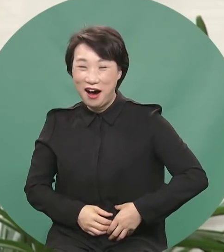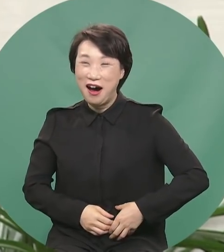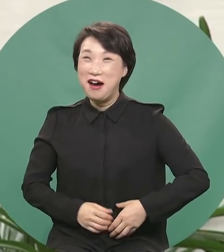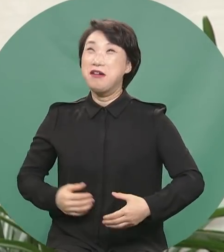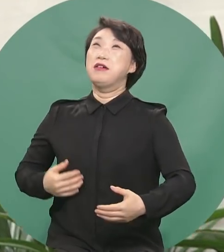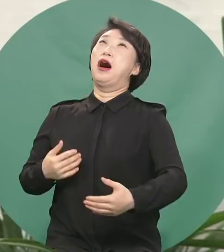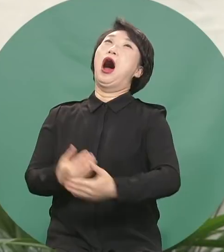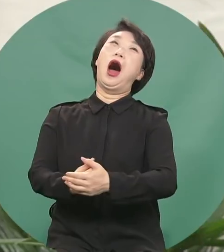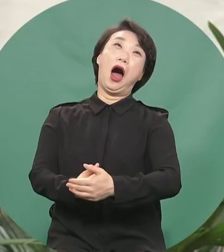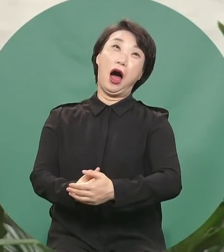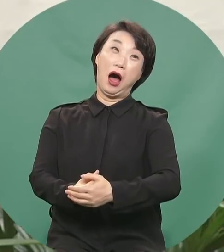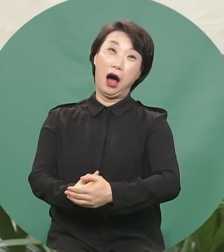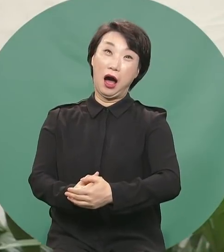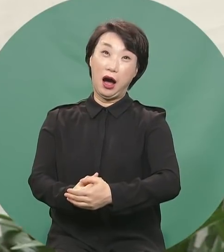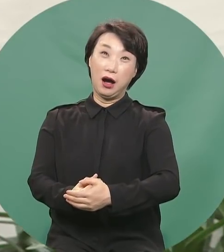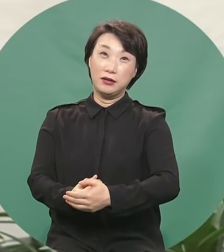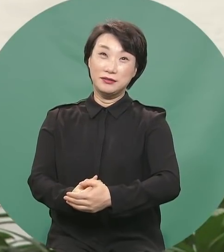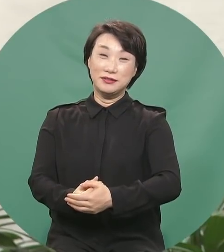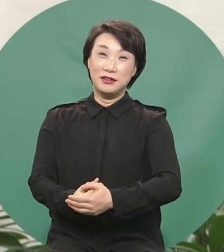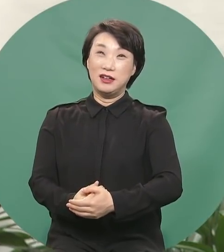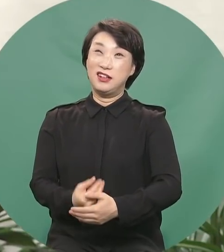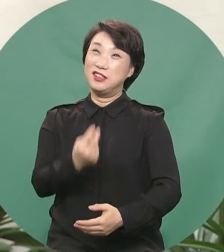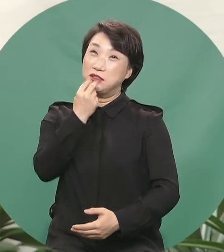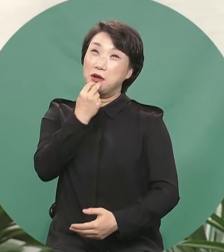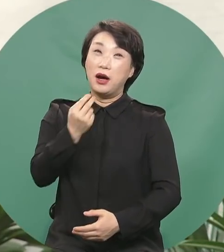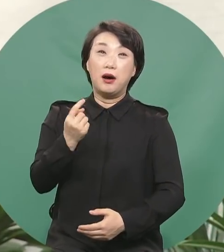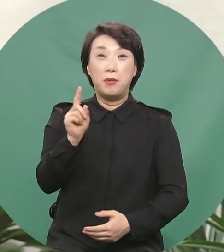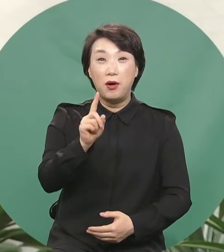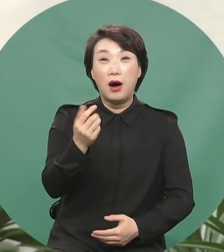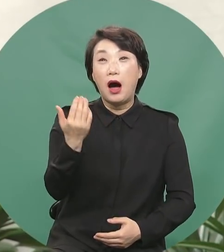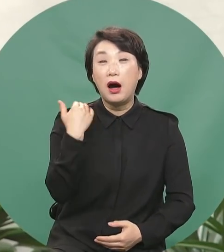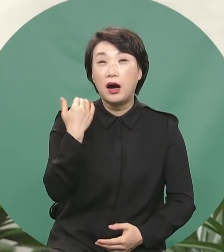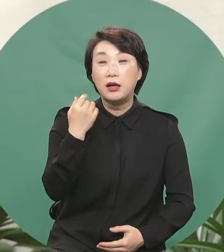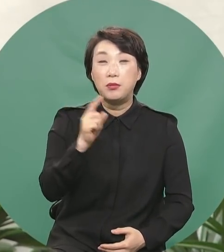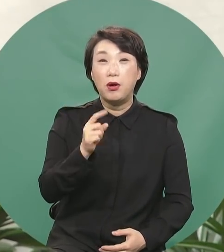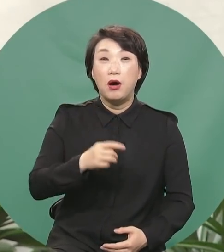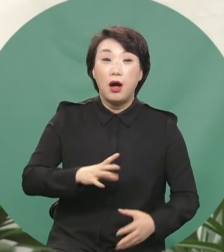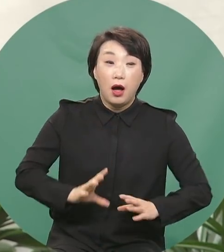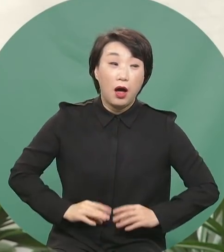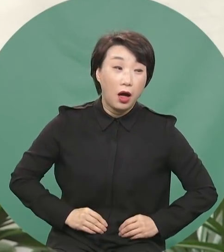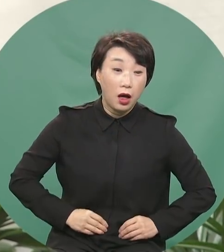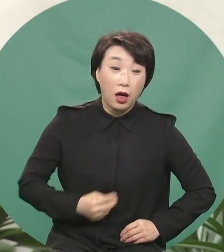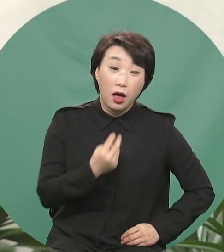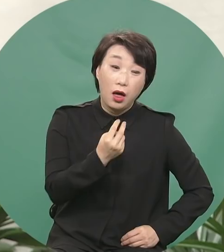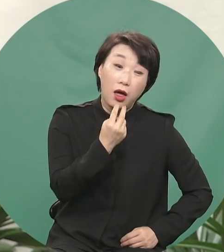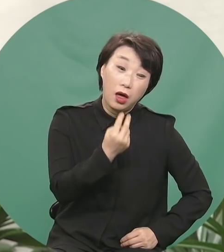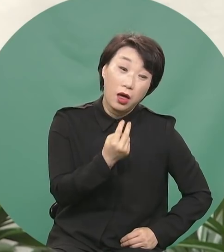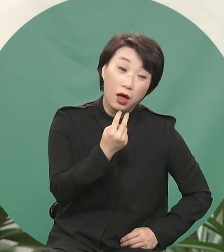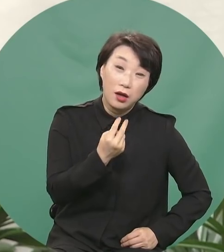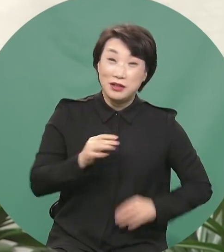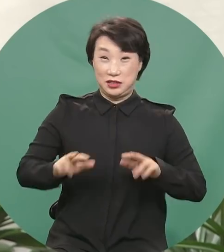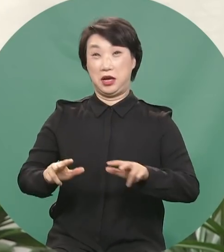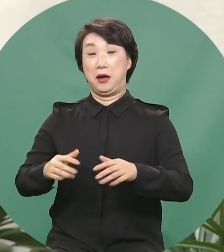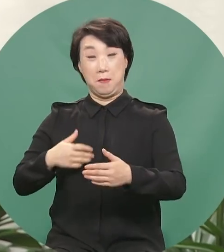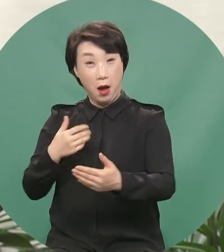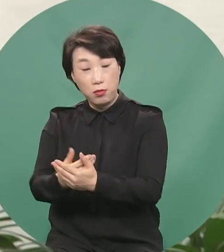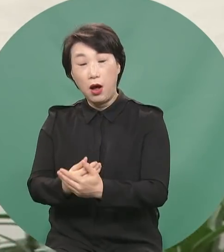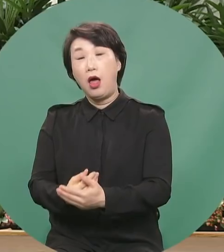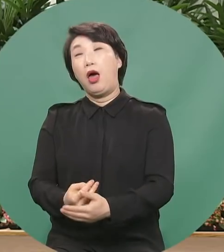배가 불러서 이제 숨소리가 아까는 배고파서 허기져서 숨소리가 가쁘는데 배가 불러서